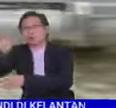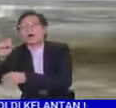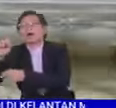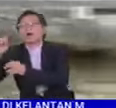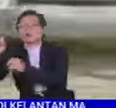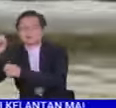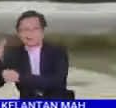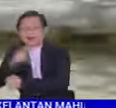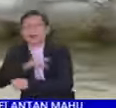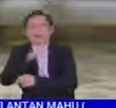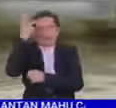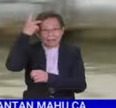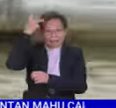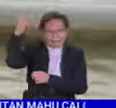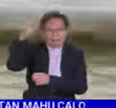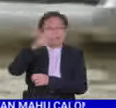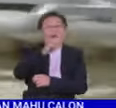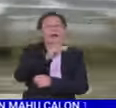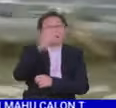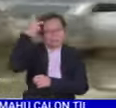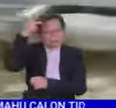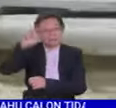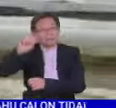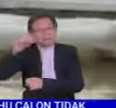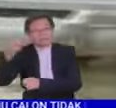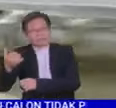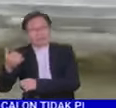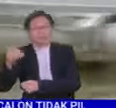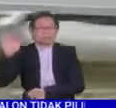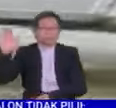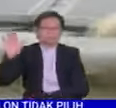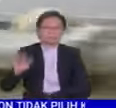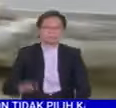Kelantan Utilities Mubarakah Holdings Sdn Bhd.